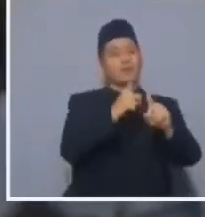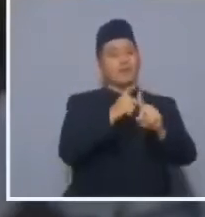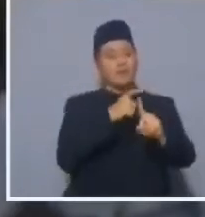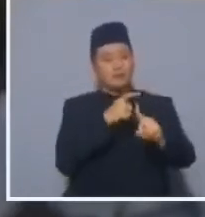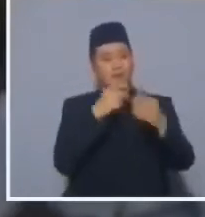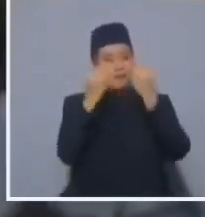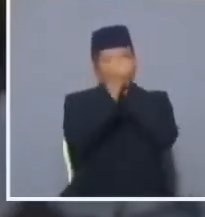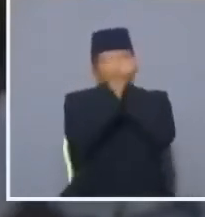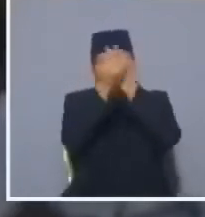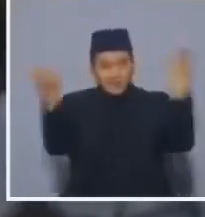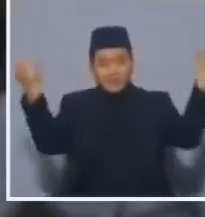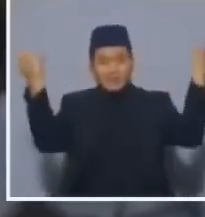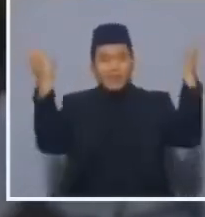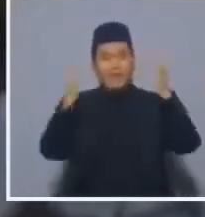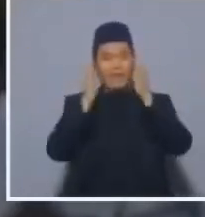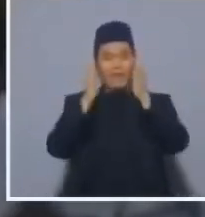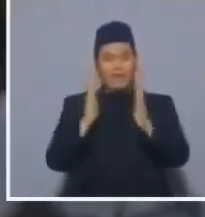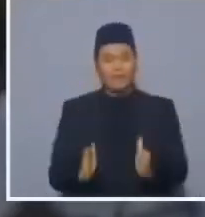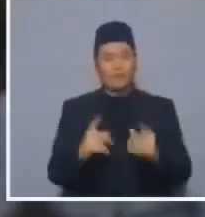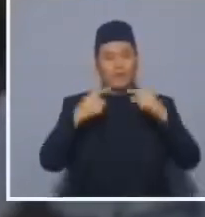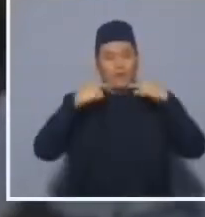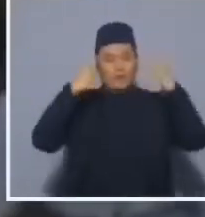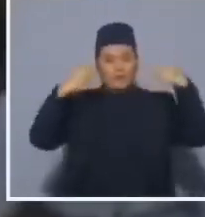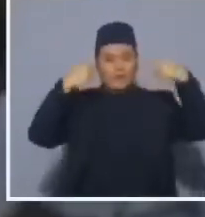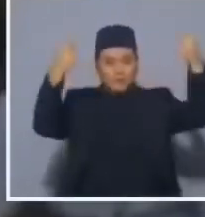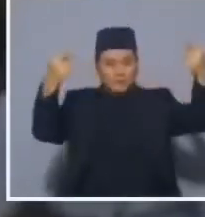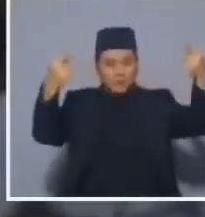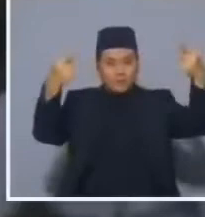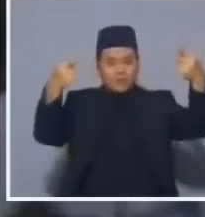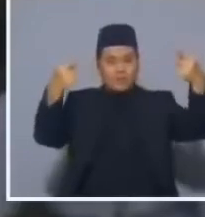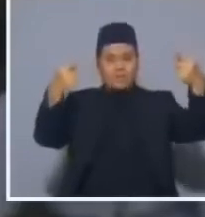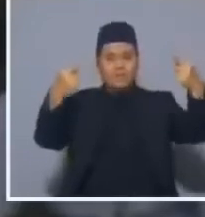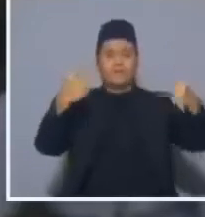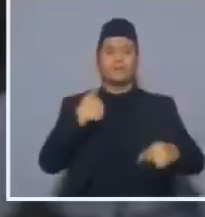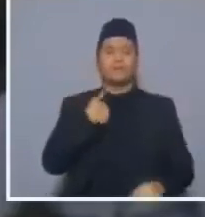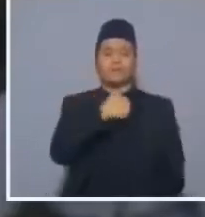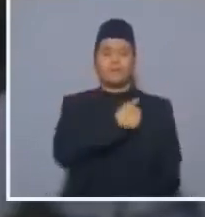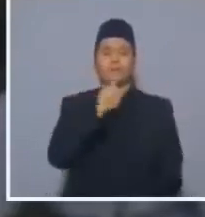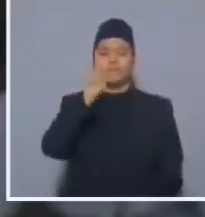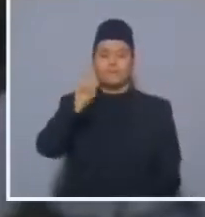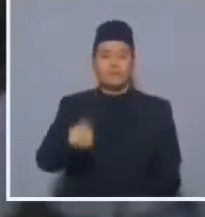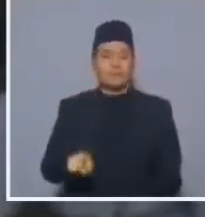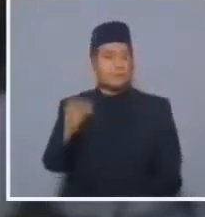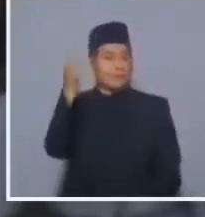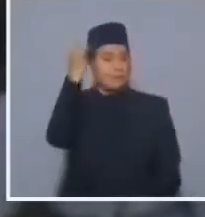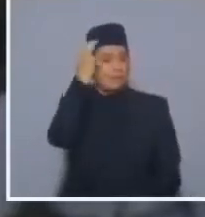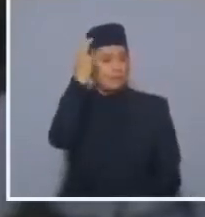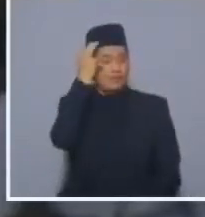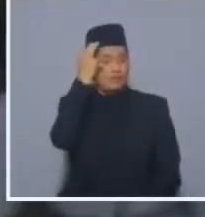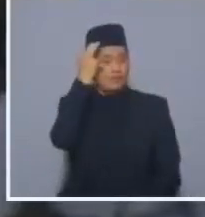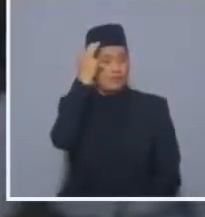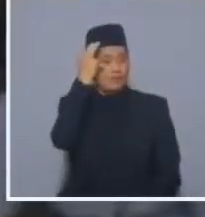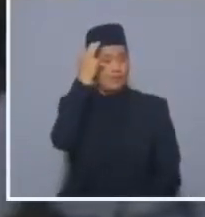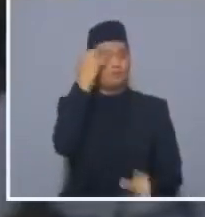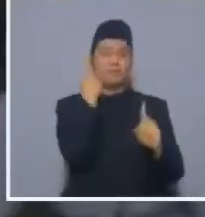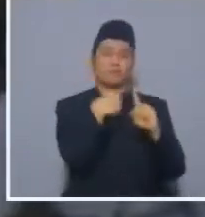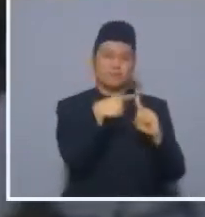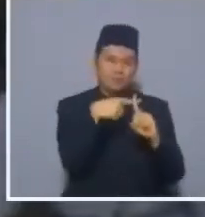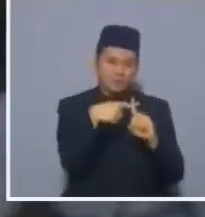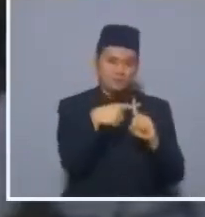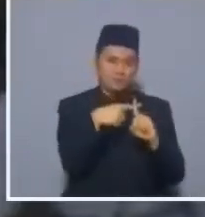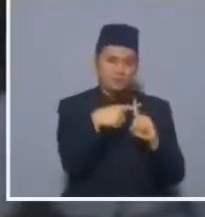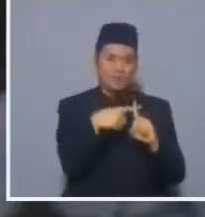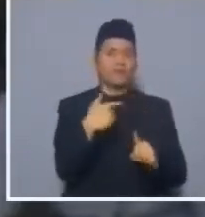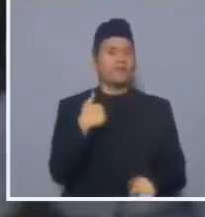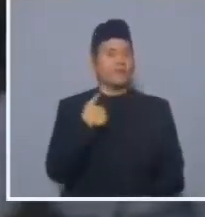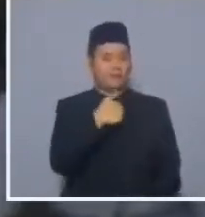sebagaimana tadi kata Ustaz Datuk Dr. Anhar juga, itu kita perlu ada husnuzon. Ya, maka saya husnuzon, saya bersangka baik bahawa sahabat kita